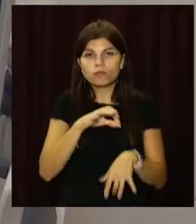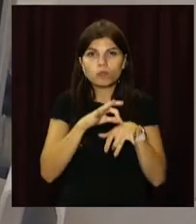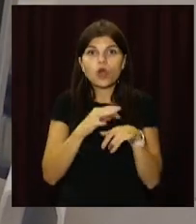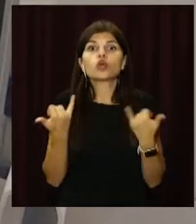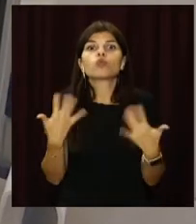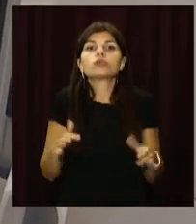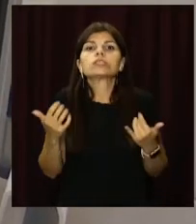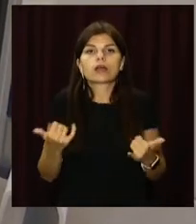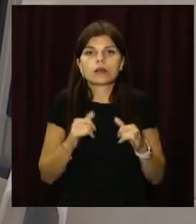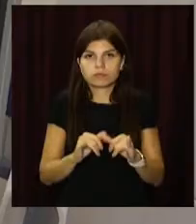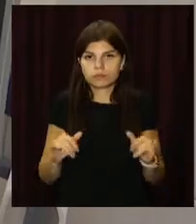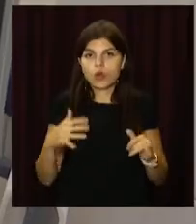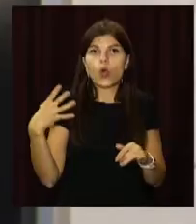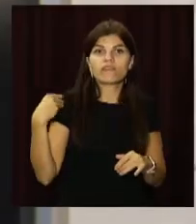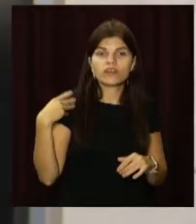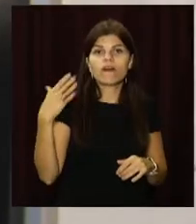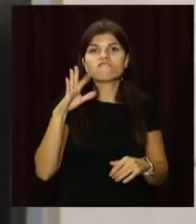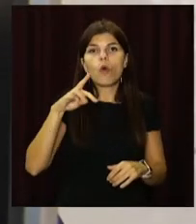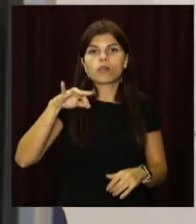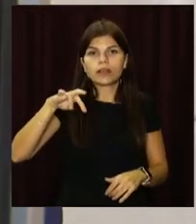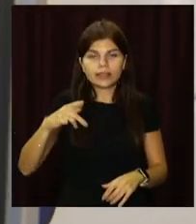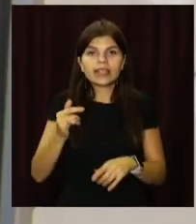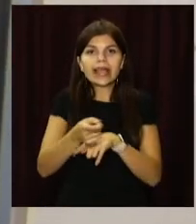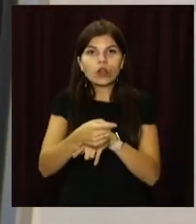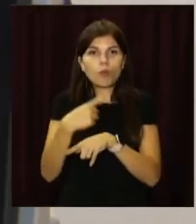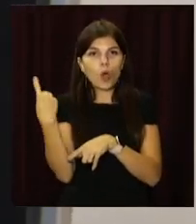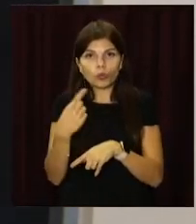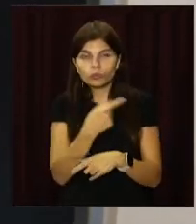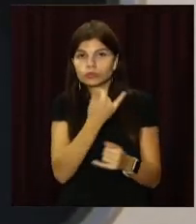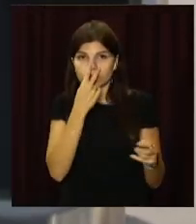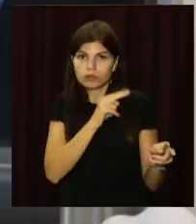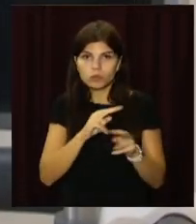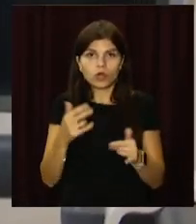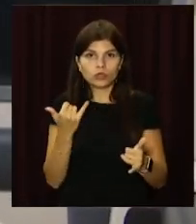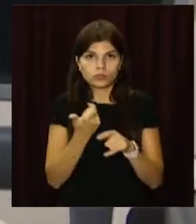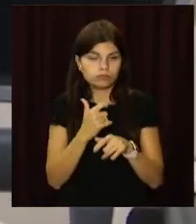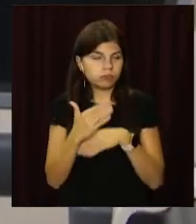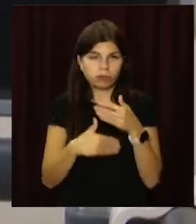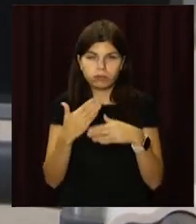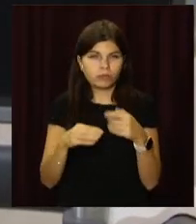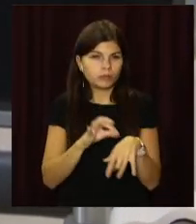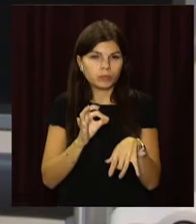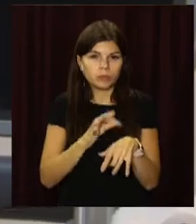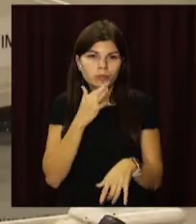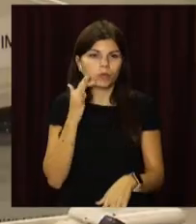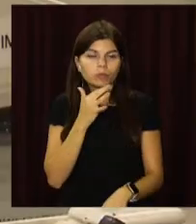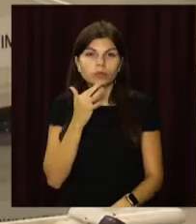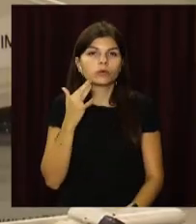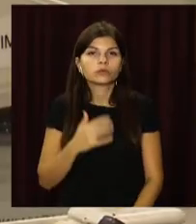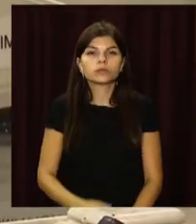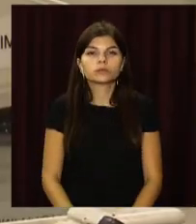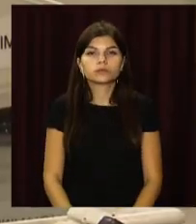вже зараз. Водночас у Львівській, Волинській та Тернопільській областях спостерігаються швидкі темпи поширення недуги.